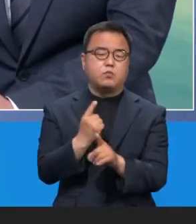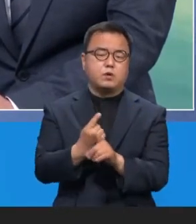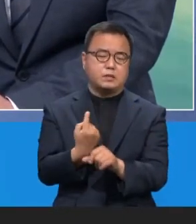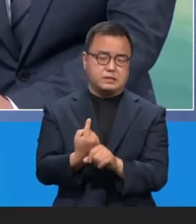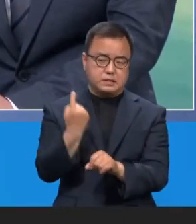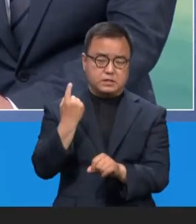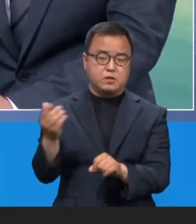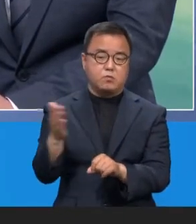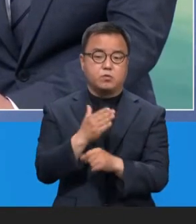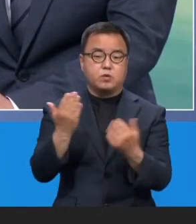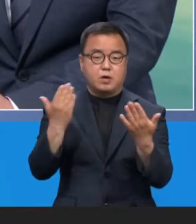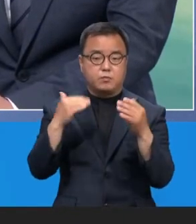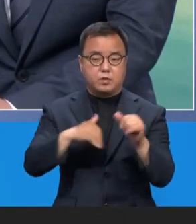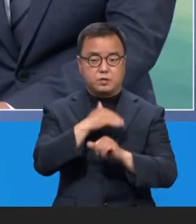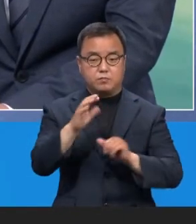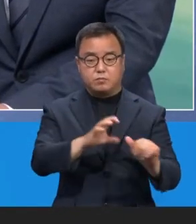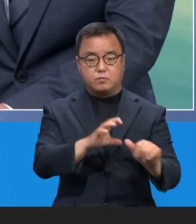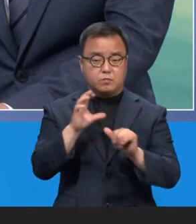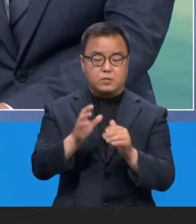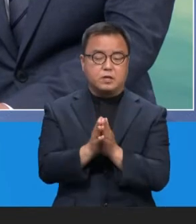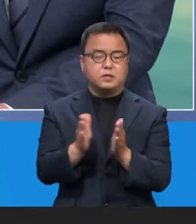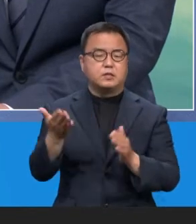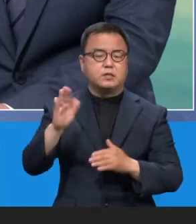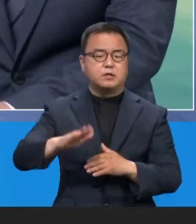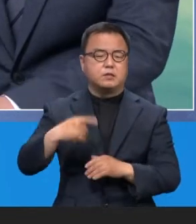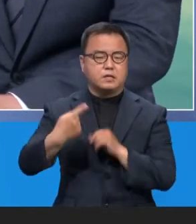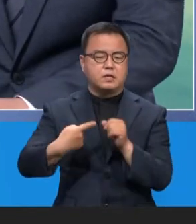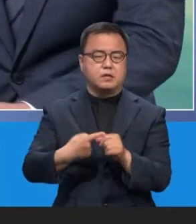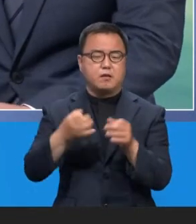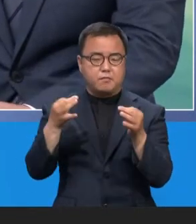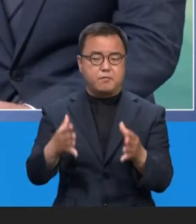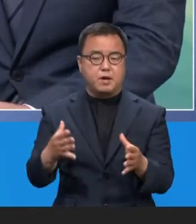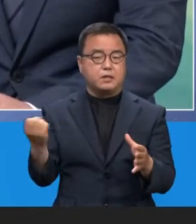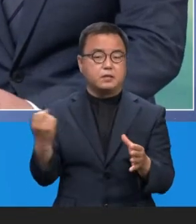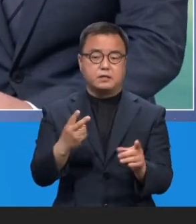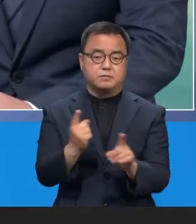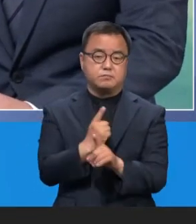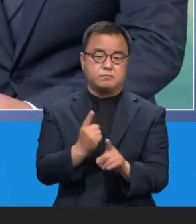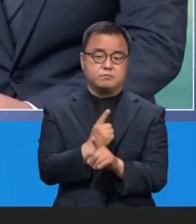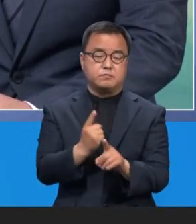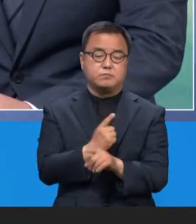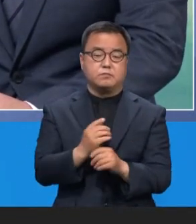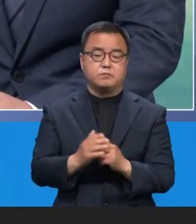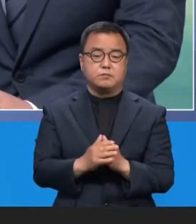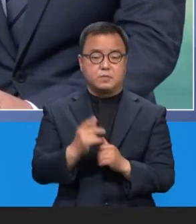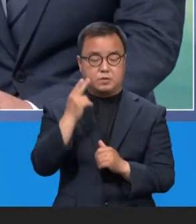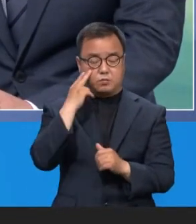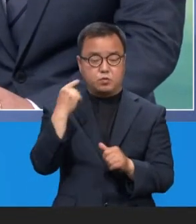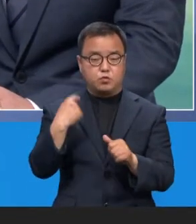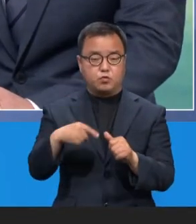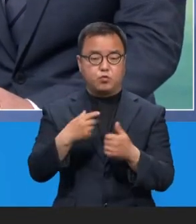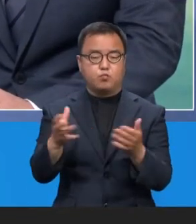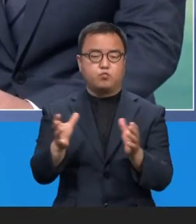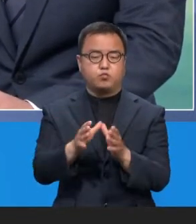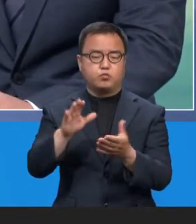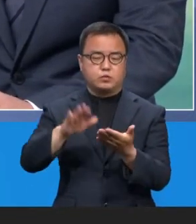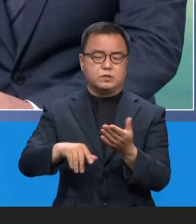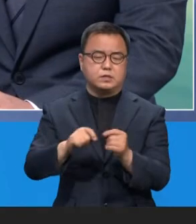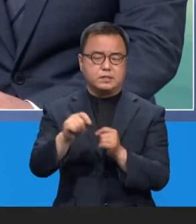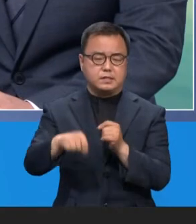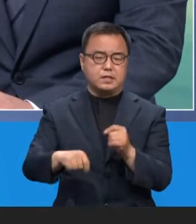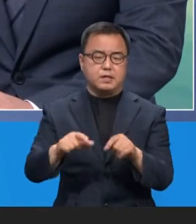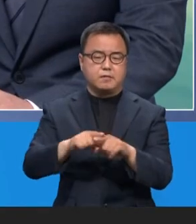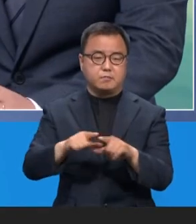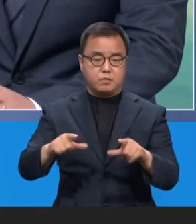개정안이 시행되는 데 이제 일 년 만에 다시 이 규정을 섬 보는 겁니다 이제 미국 교육부 산하 밍크 민권 청에서 개정 작업을